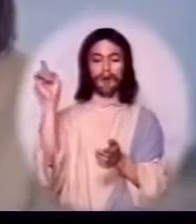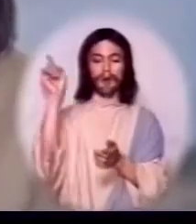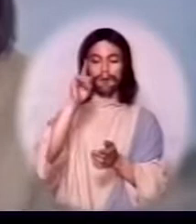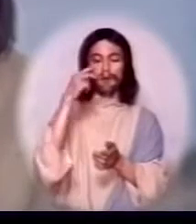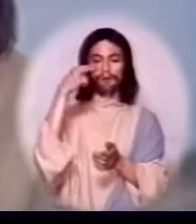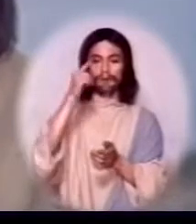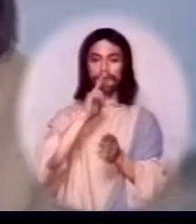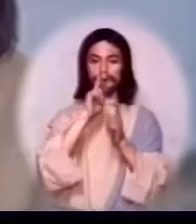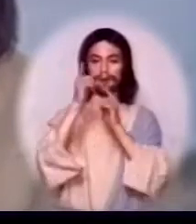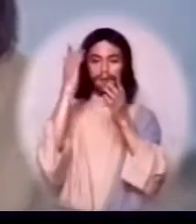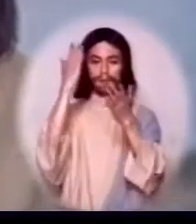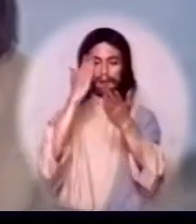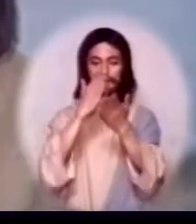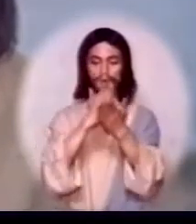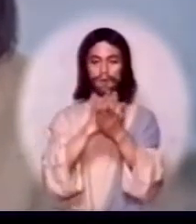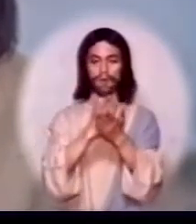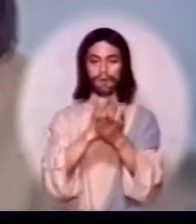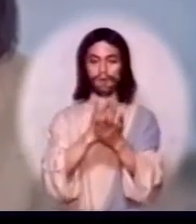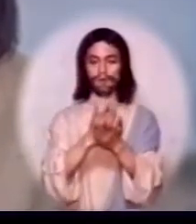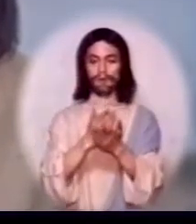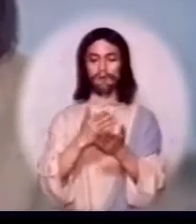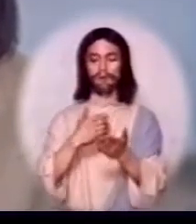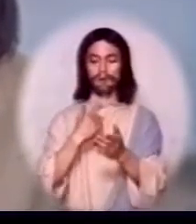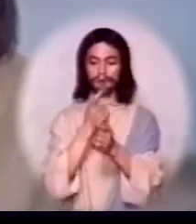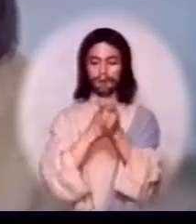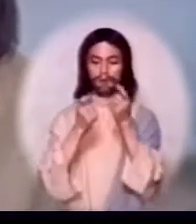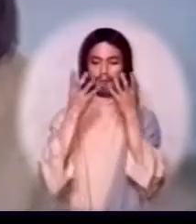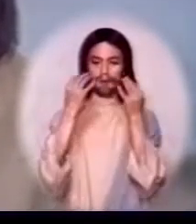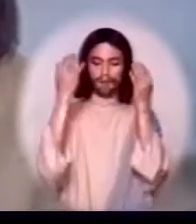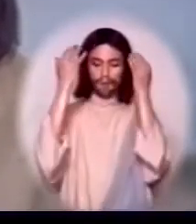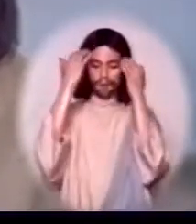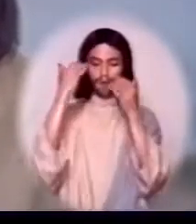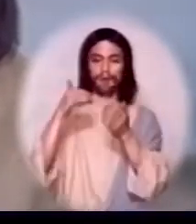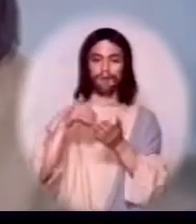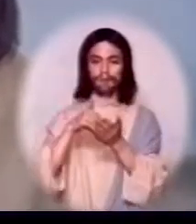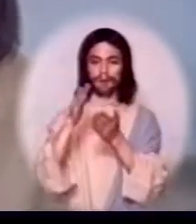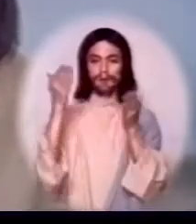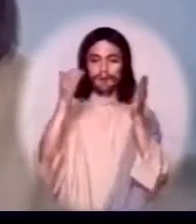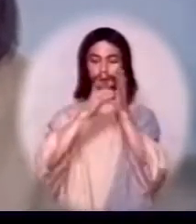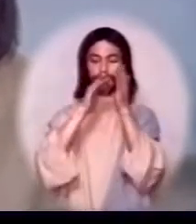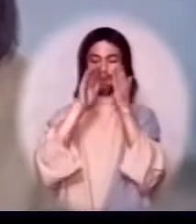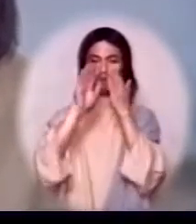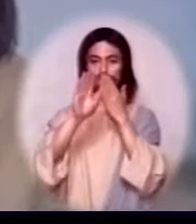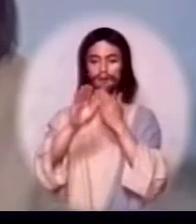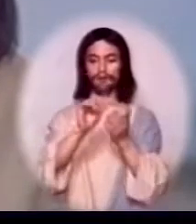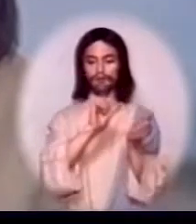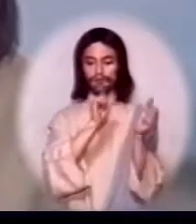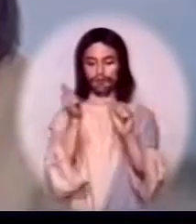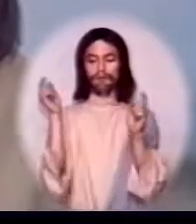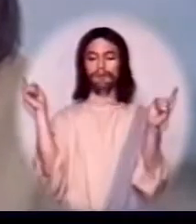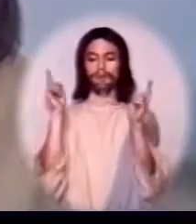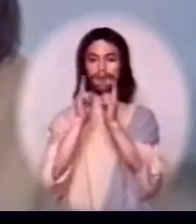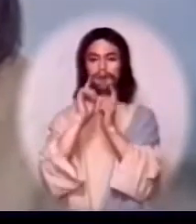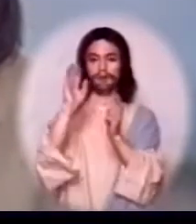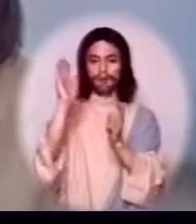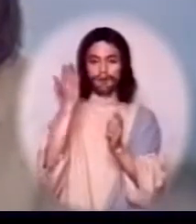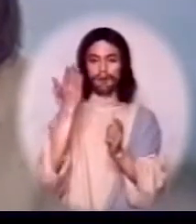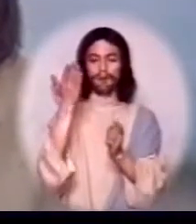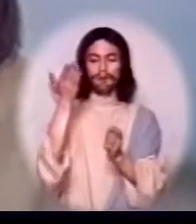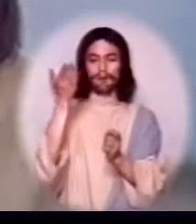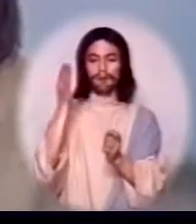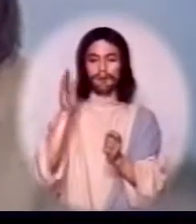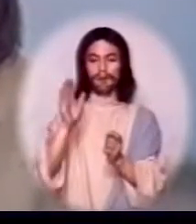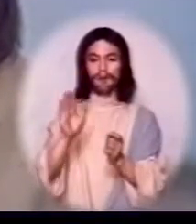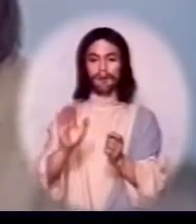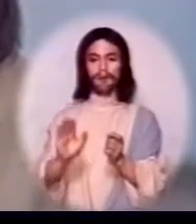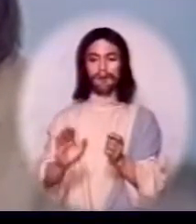이것을 아무에게도 말하지 말라. 인자가 더 많은 고난과 배척을 받고 죽음을 당할 것이나